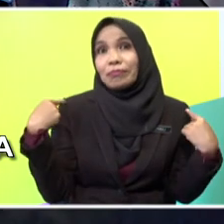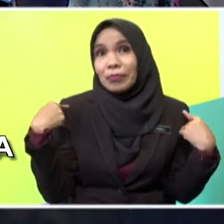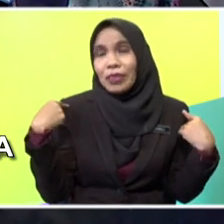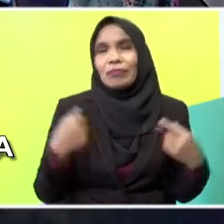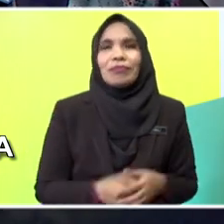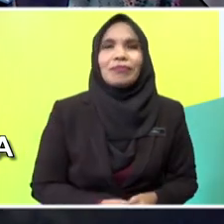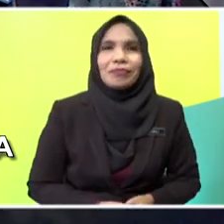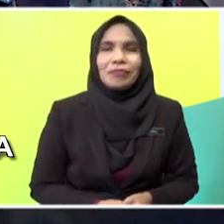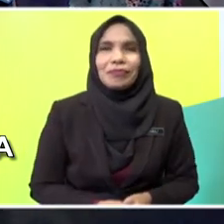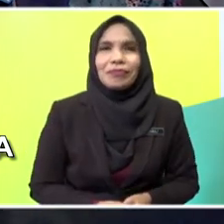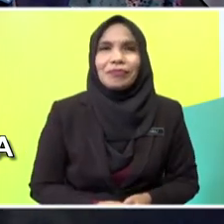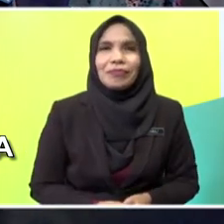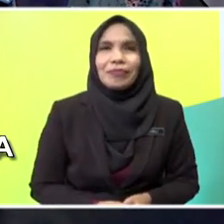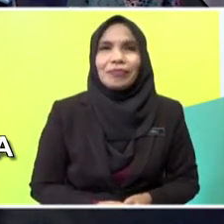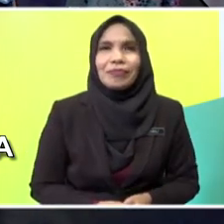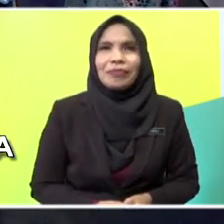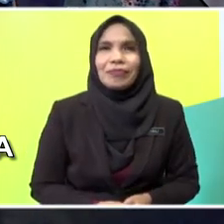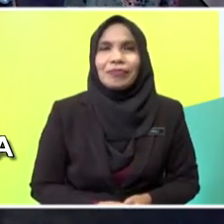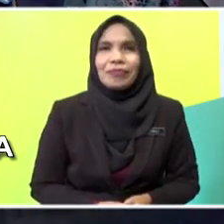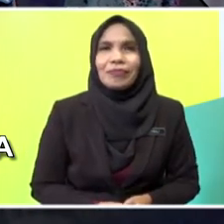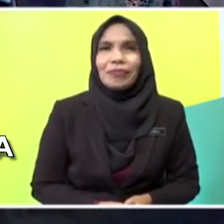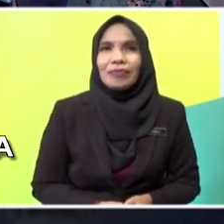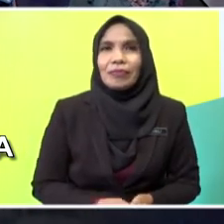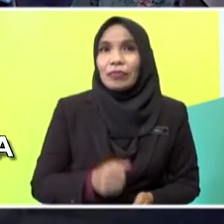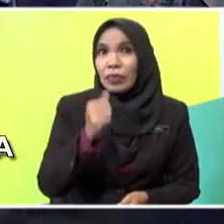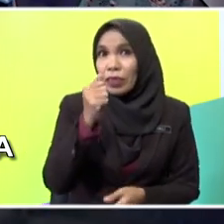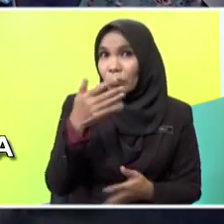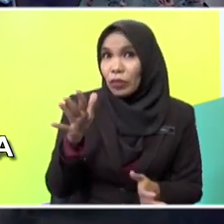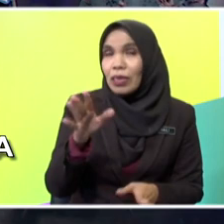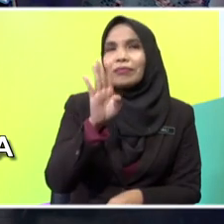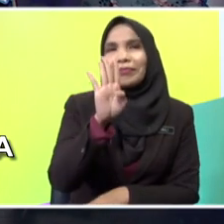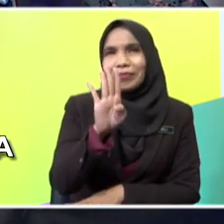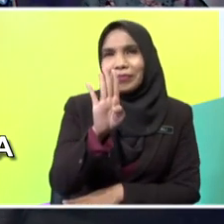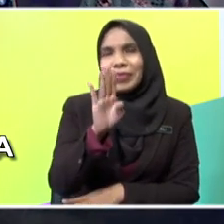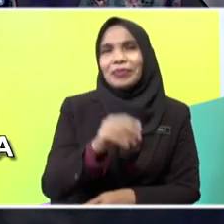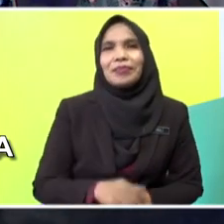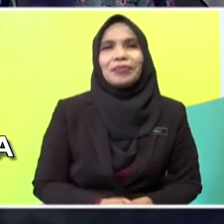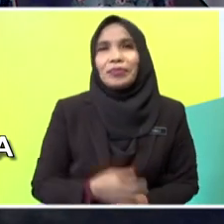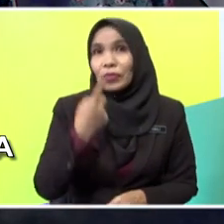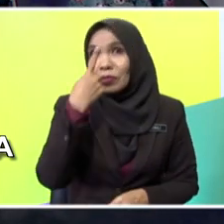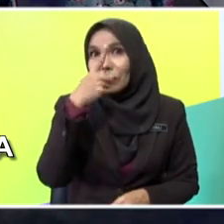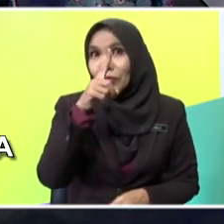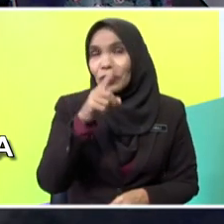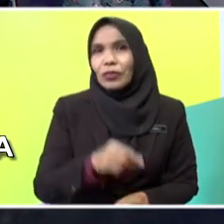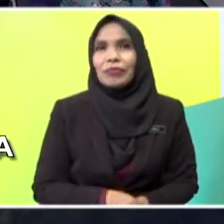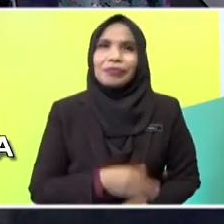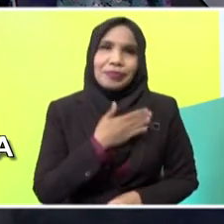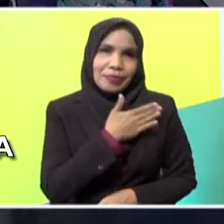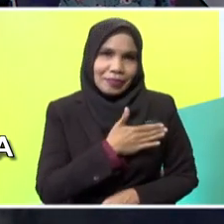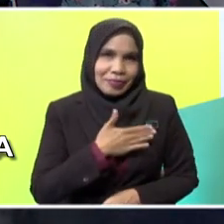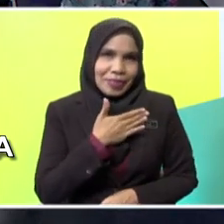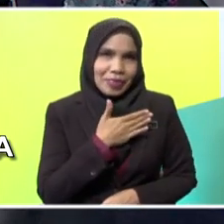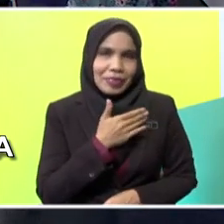apa? Lepas A B cikgu. Okey, B untuk apa? B tadi untuk B. Dada.